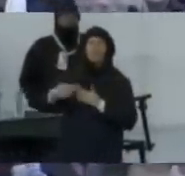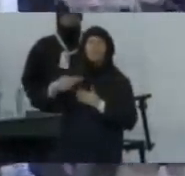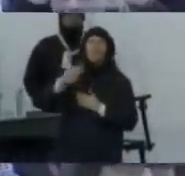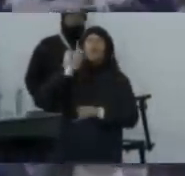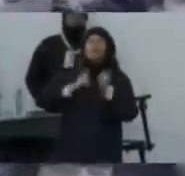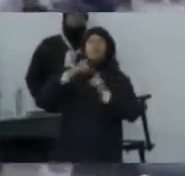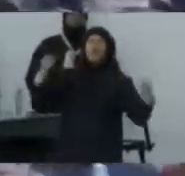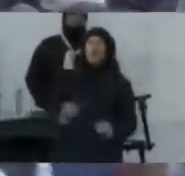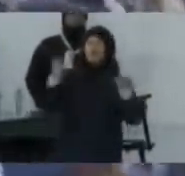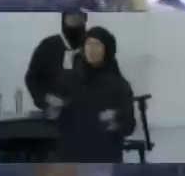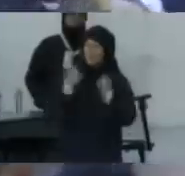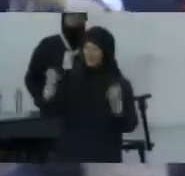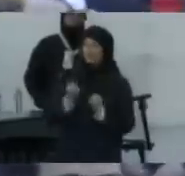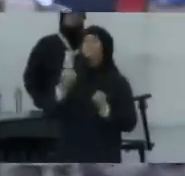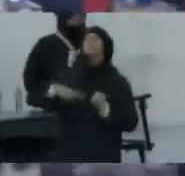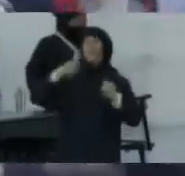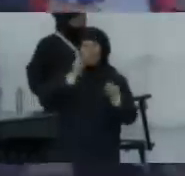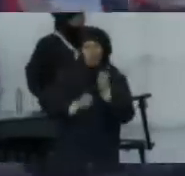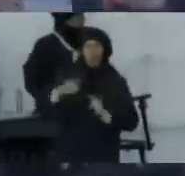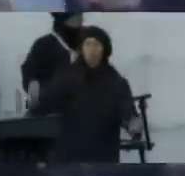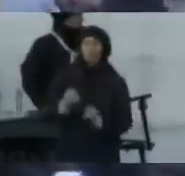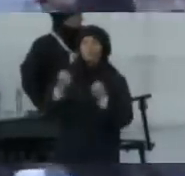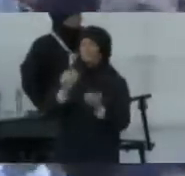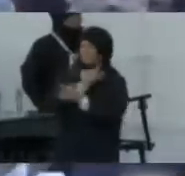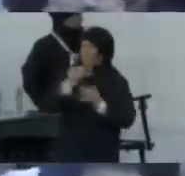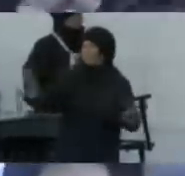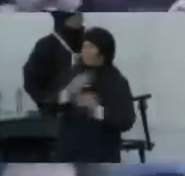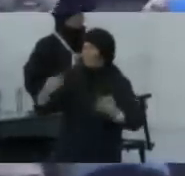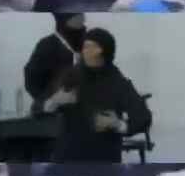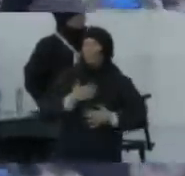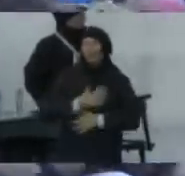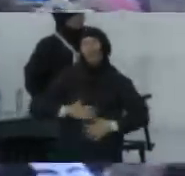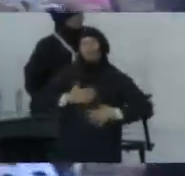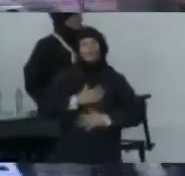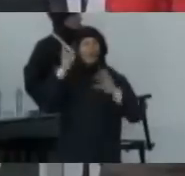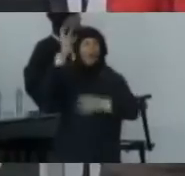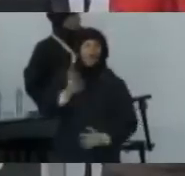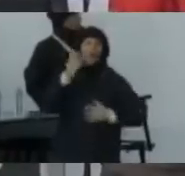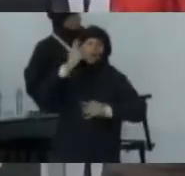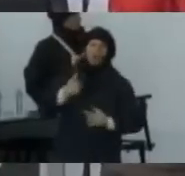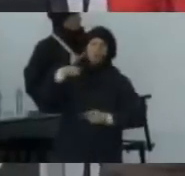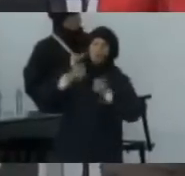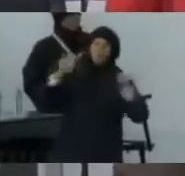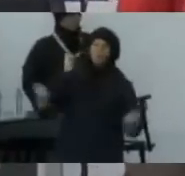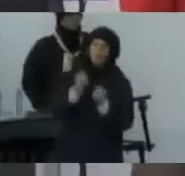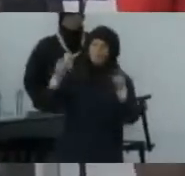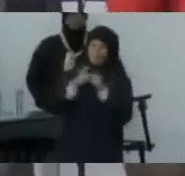siamo i populisti. Benissimo, sono fiero di essere un populista insieme a voi. Sono